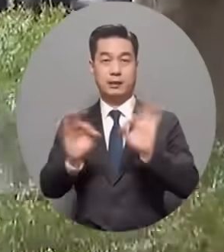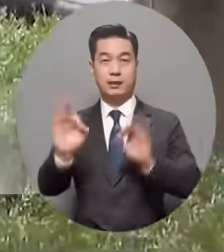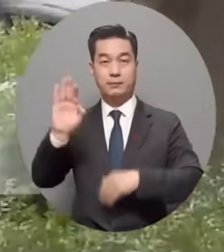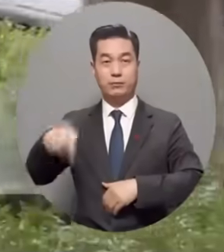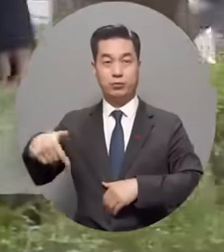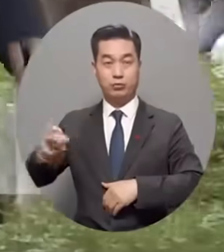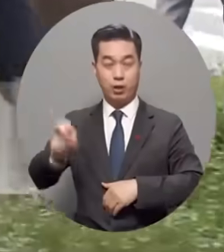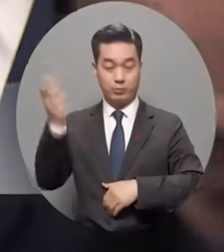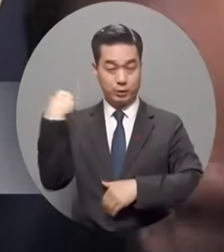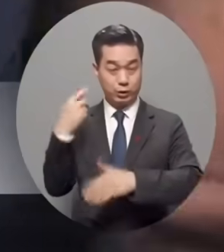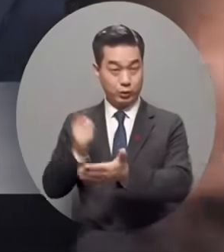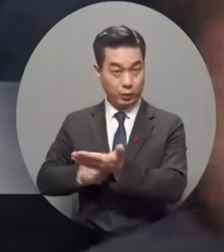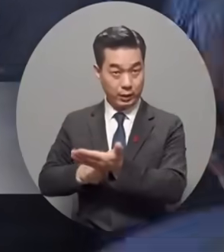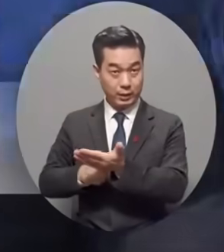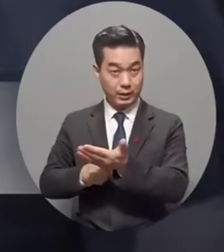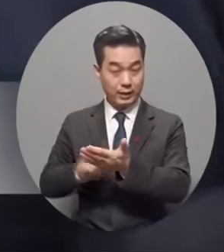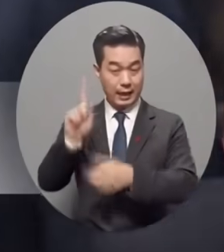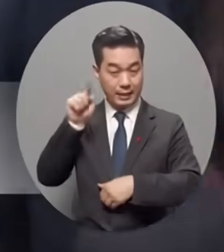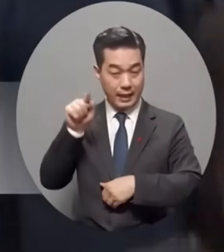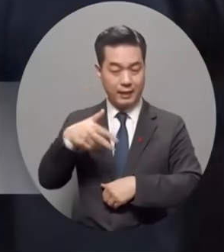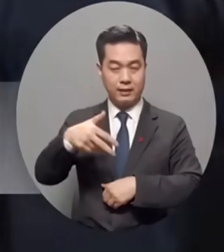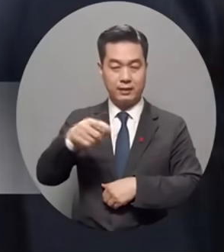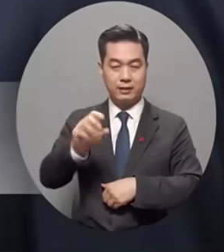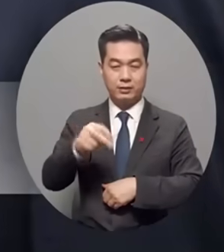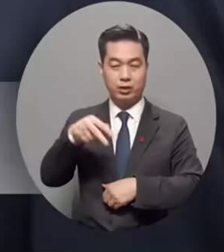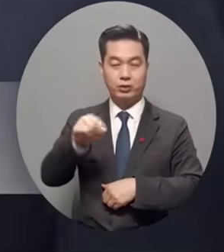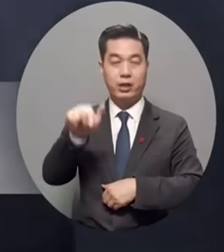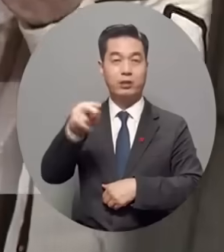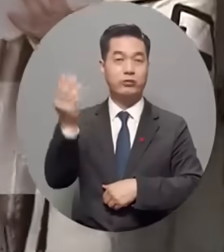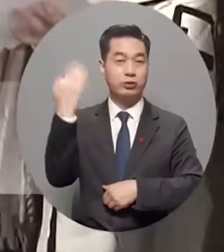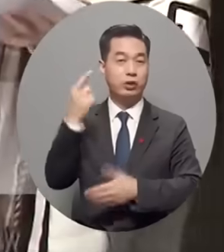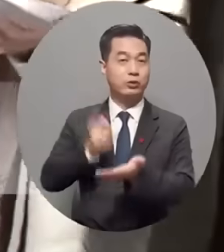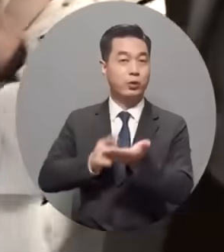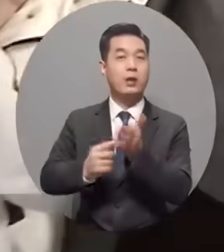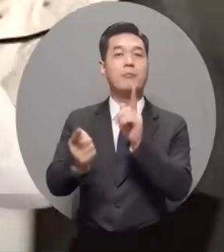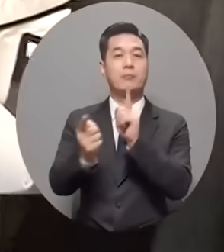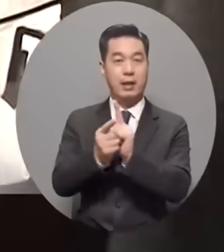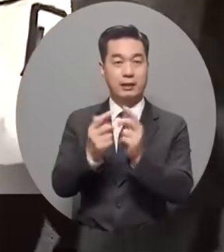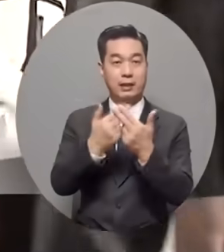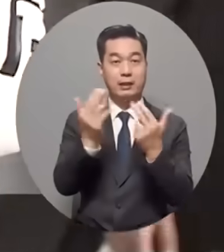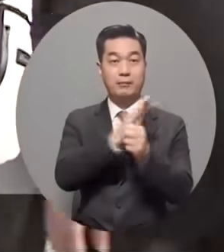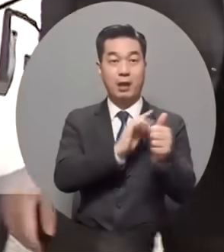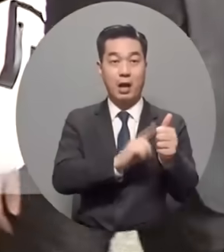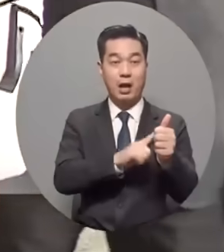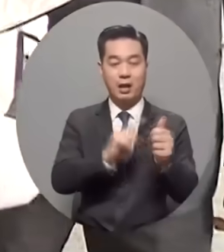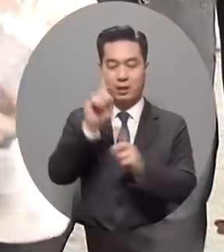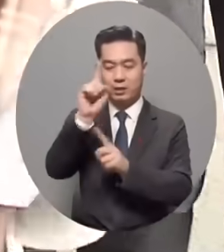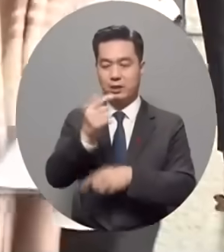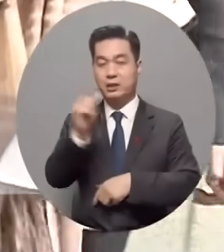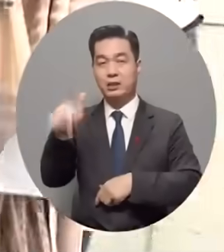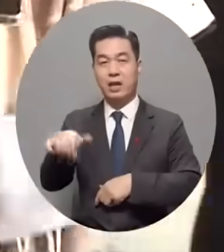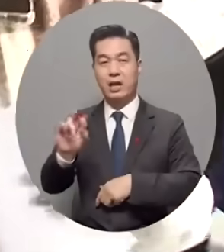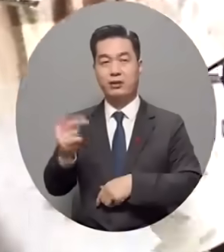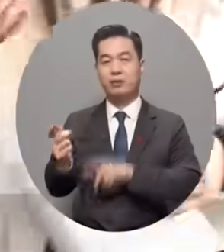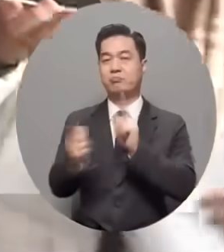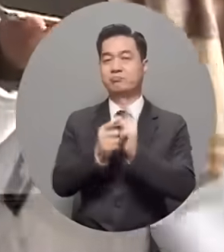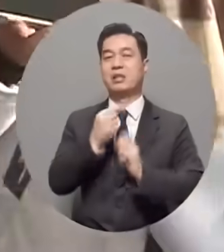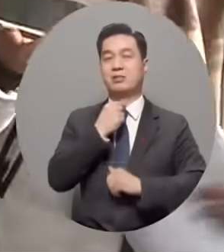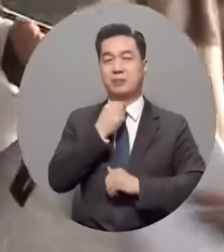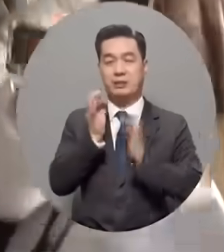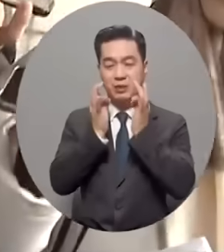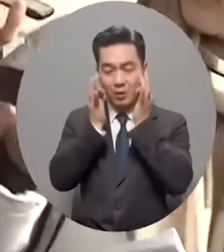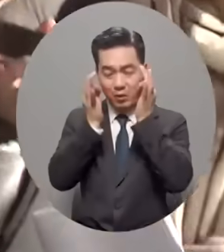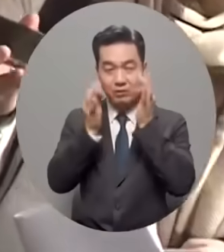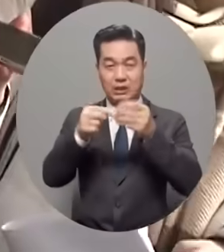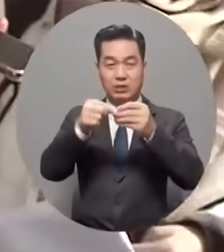이어 내일 정세균 전 총리를 만나는 이재명 대표는 이낙연 전 대표와 만나도록 노력하겠다면서도 구체적인